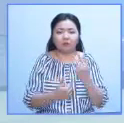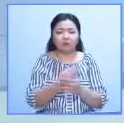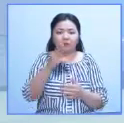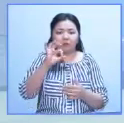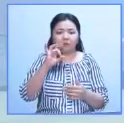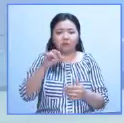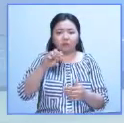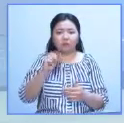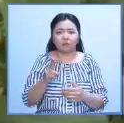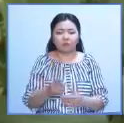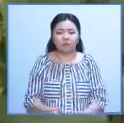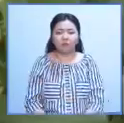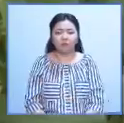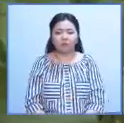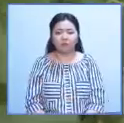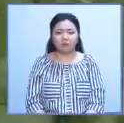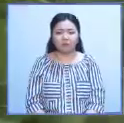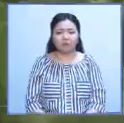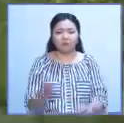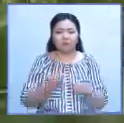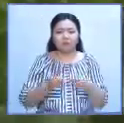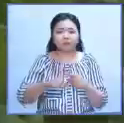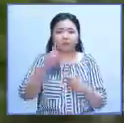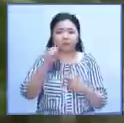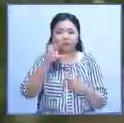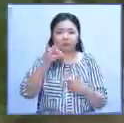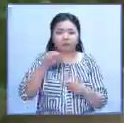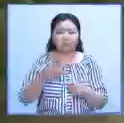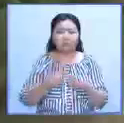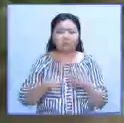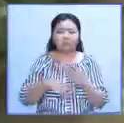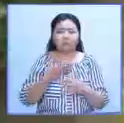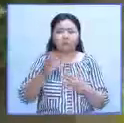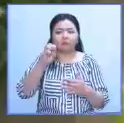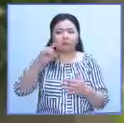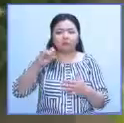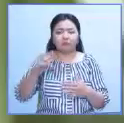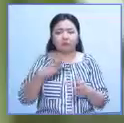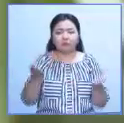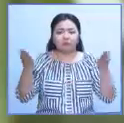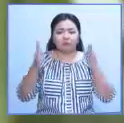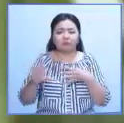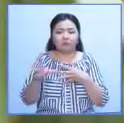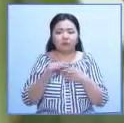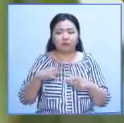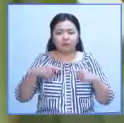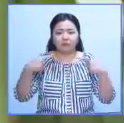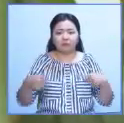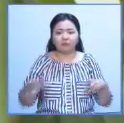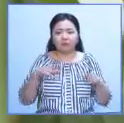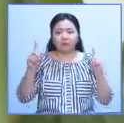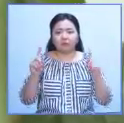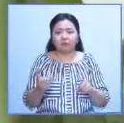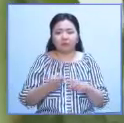Әсел Жақсыбай әңгімелейді. Кәсібін ұршықтай иіріп отырған Марат Мұратов пен Елена Чувашова жылыжайының жалпы аумағы